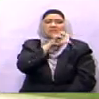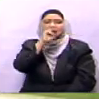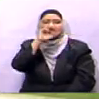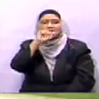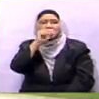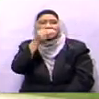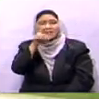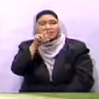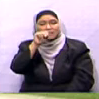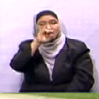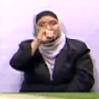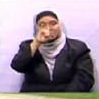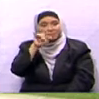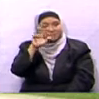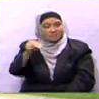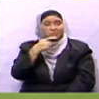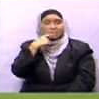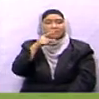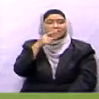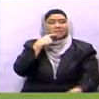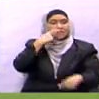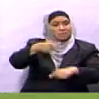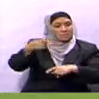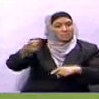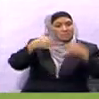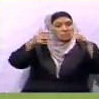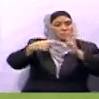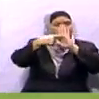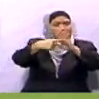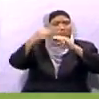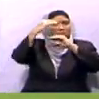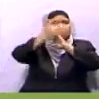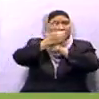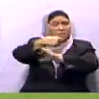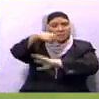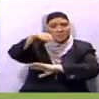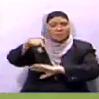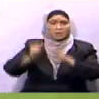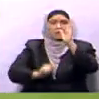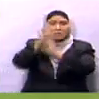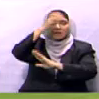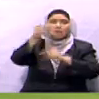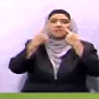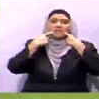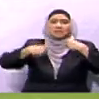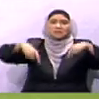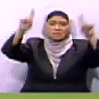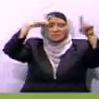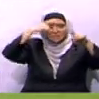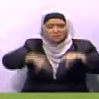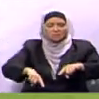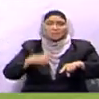yusof menurut Nizam pemain telah menunjukkan tahap permainan yang tinggi dan berupaya mengikat pasukan lawan untuk berkongsi satu